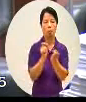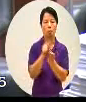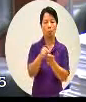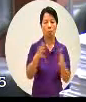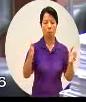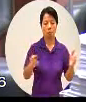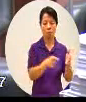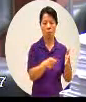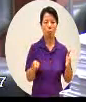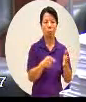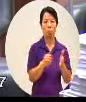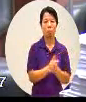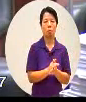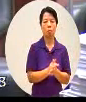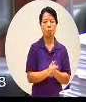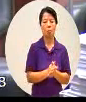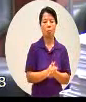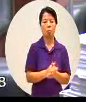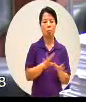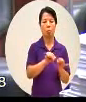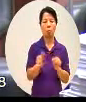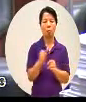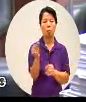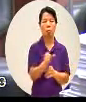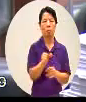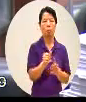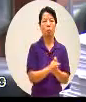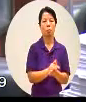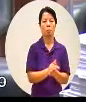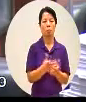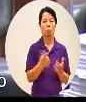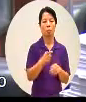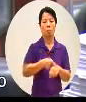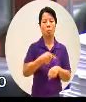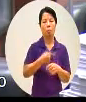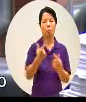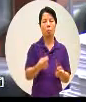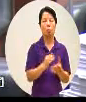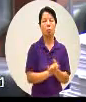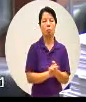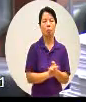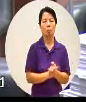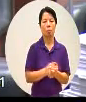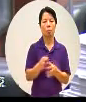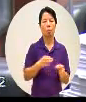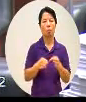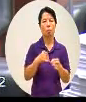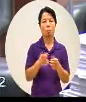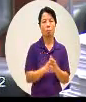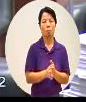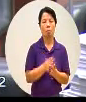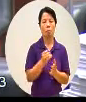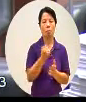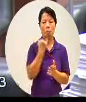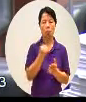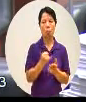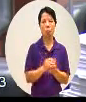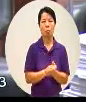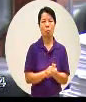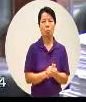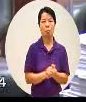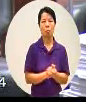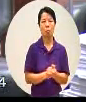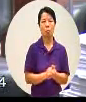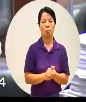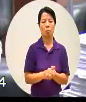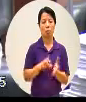限内底有五笔土地共性质的交易的咧，才会当做